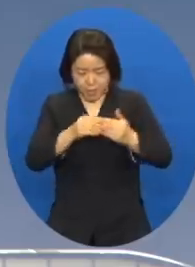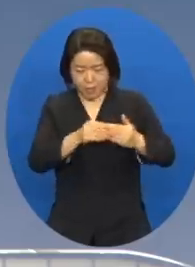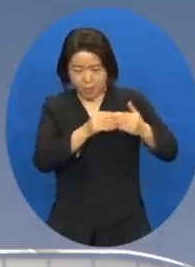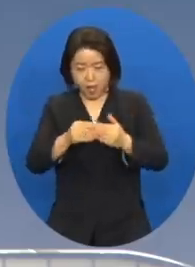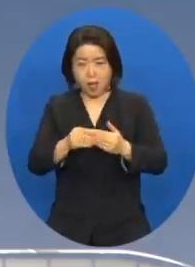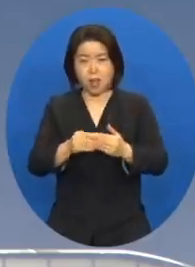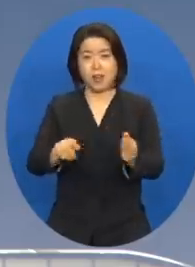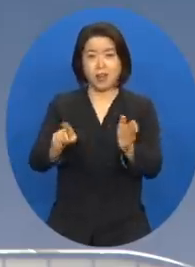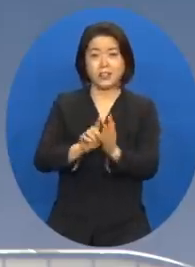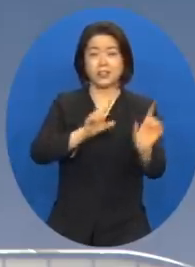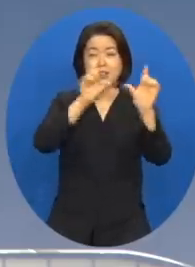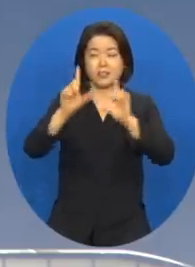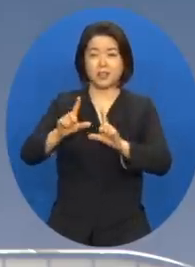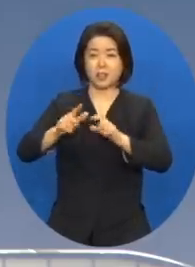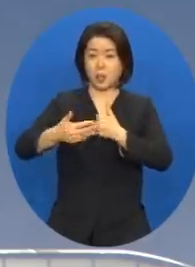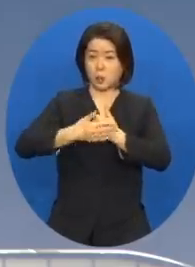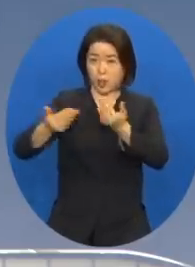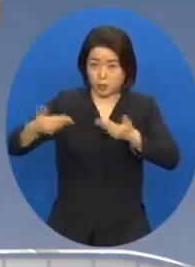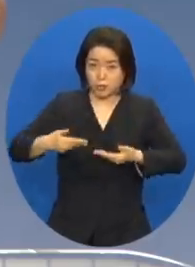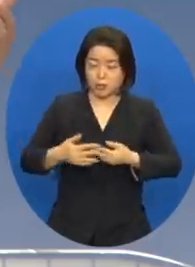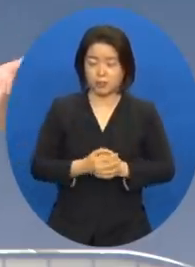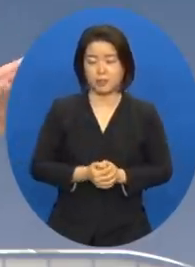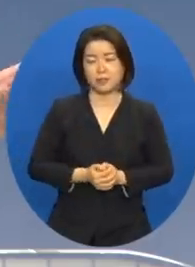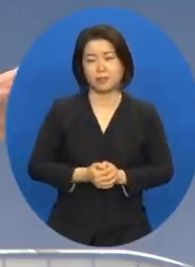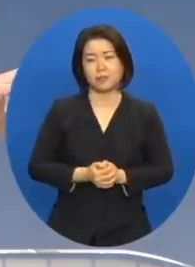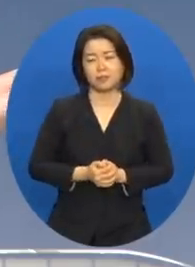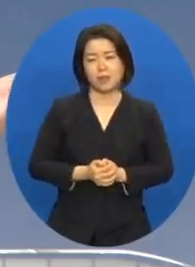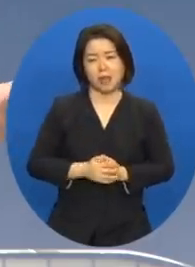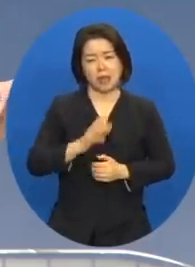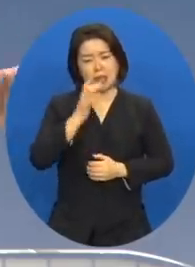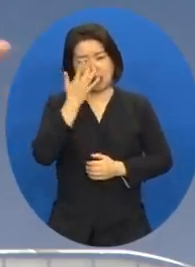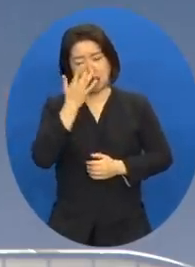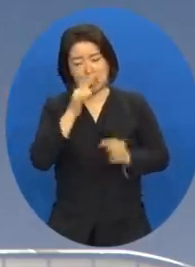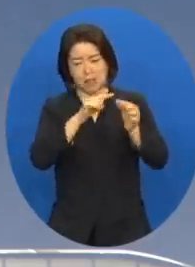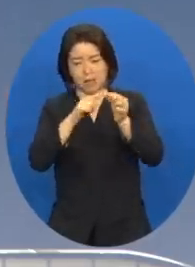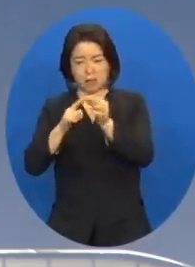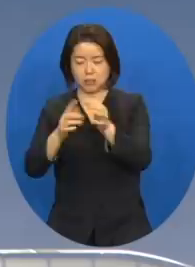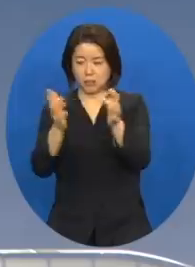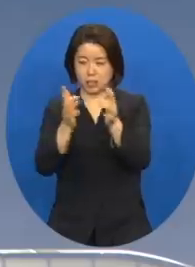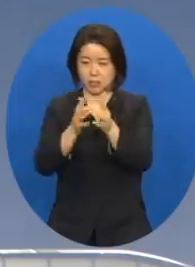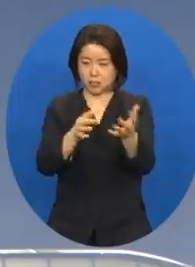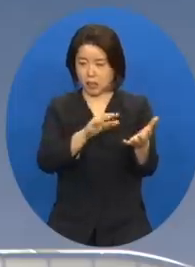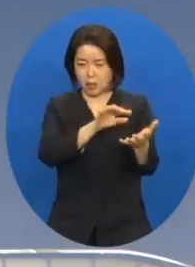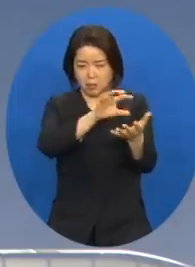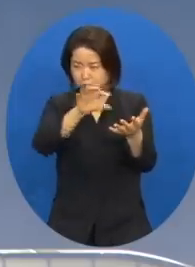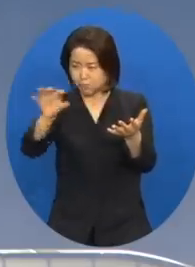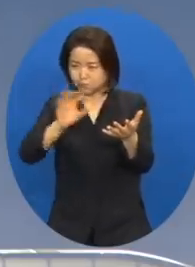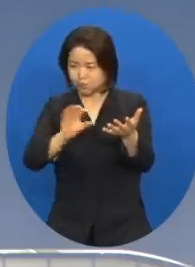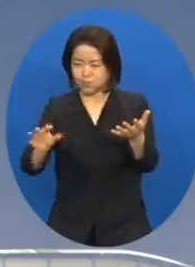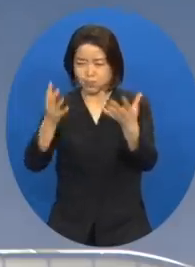하게 하시고 말도 안 되는 글들이 인터넷에서 얼마나 많이 돕니까?